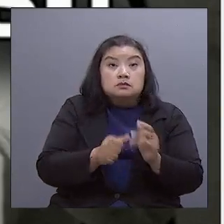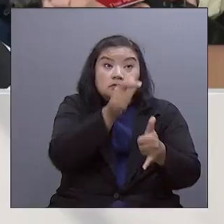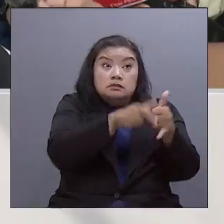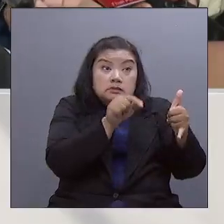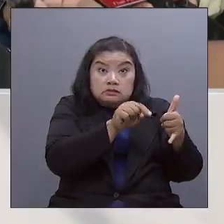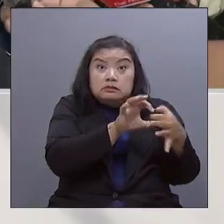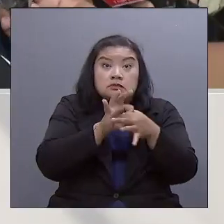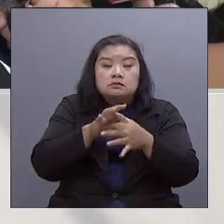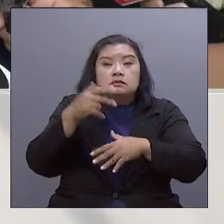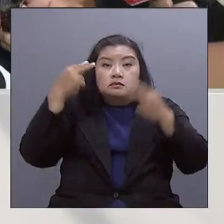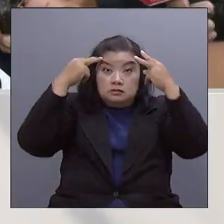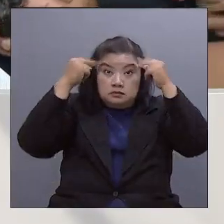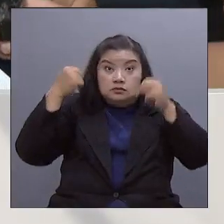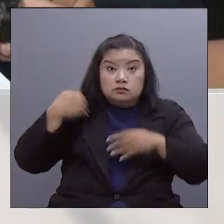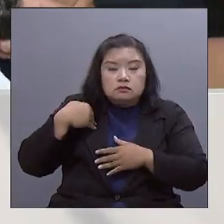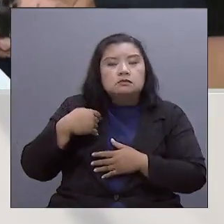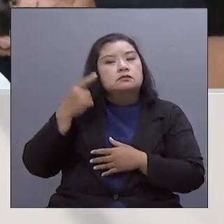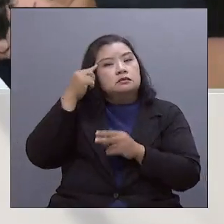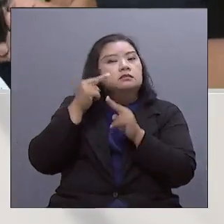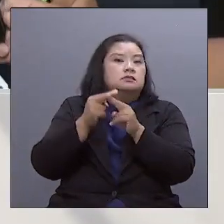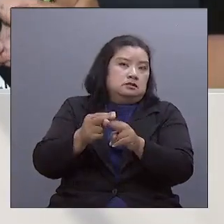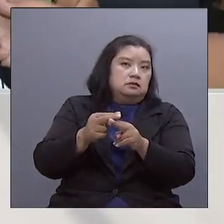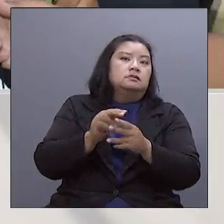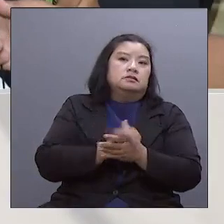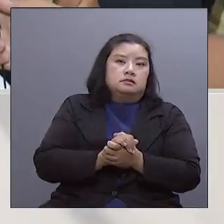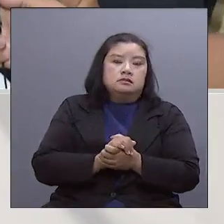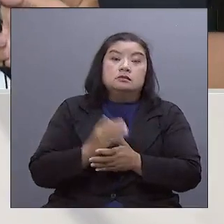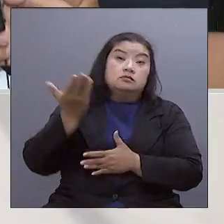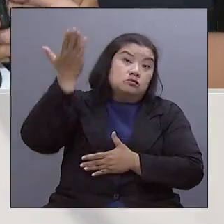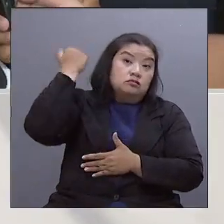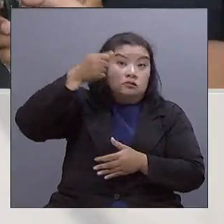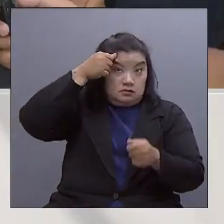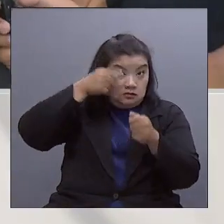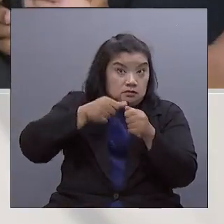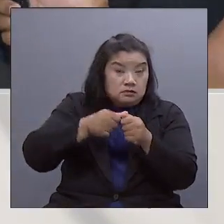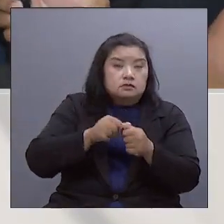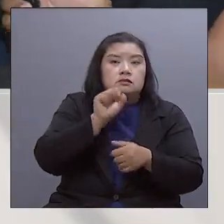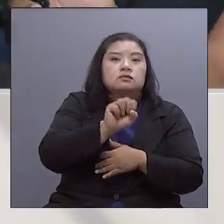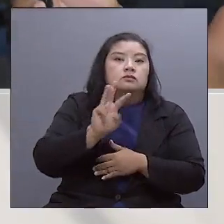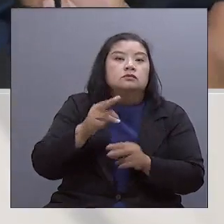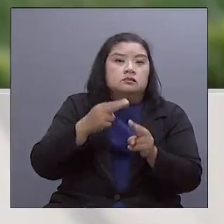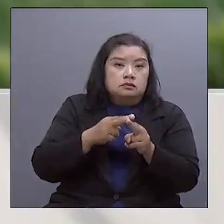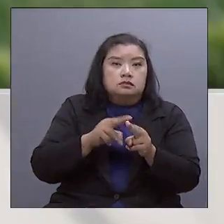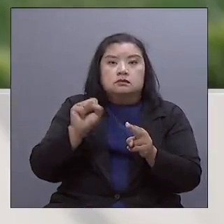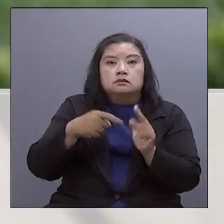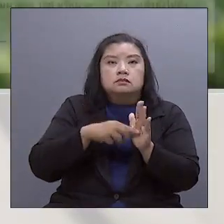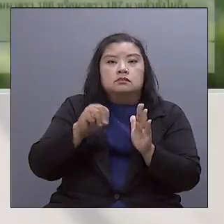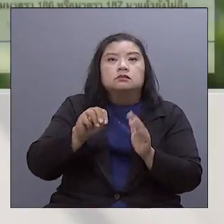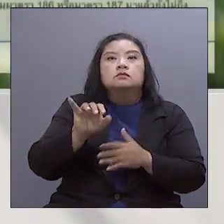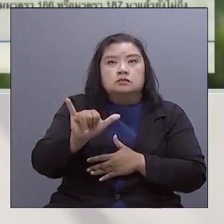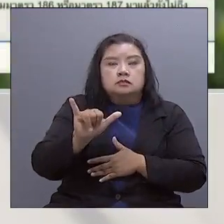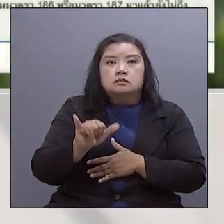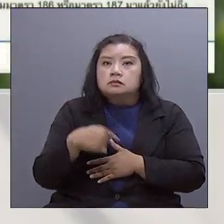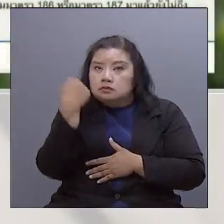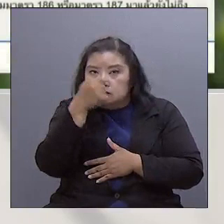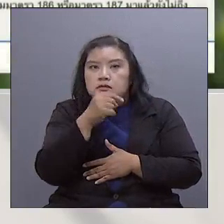นะคะคุณผู้ชมการตรวจสอบมันคงไม่จบแค่นี้ค่ะเพราะว่าก่อนหน้านี้ถ้าจำกันได้สวสมชายแสวงการก็เคยโพสต์ถึงคุณสมบัติcandidate